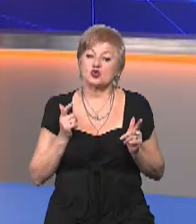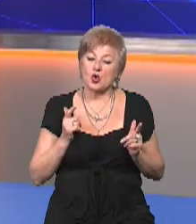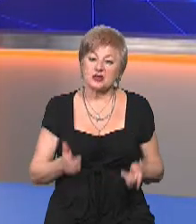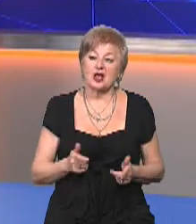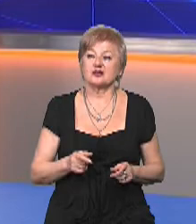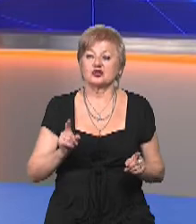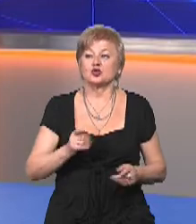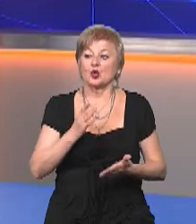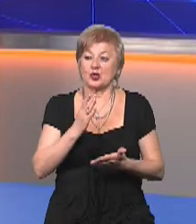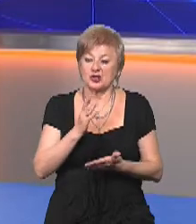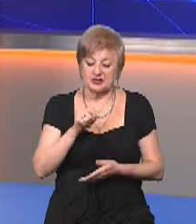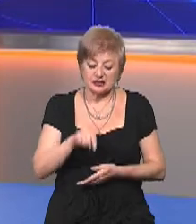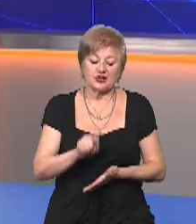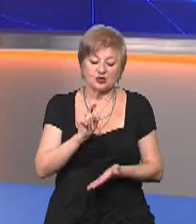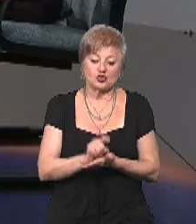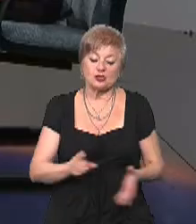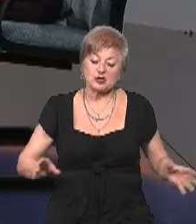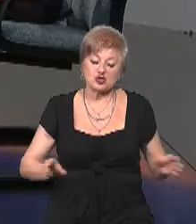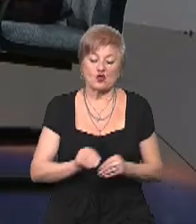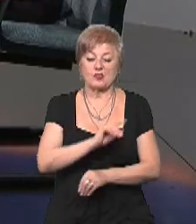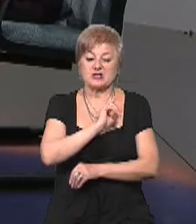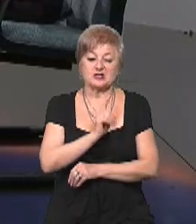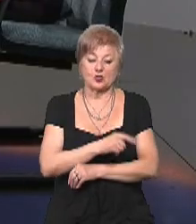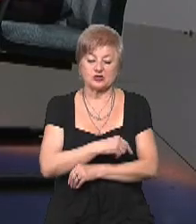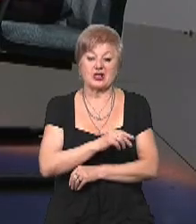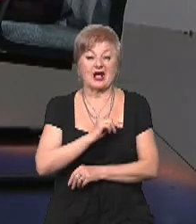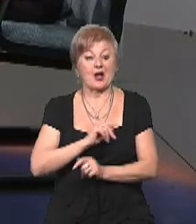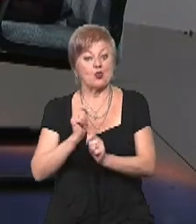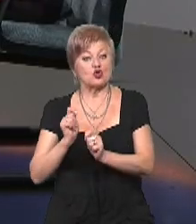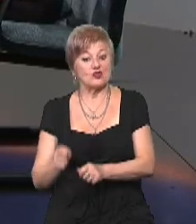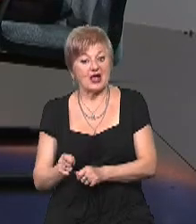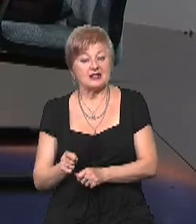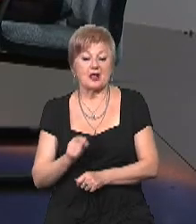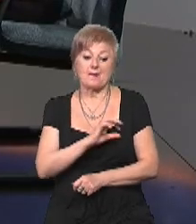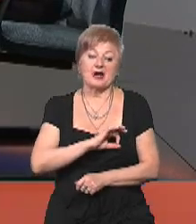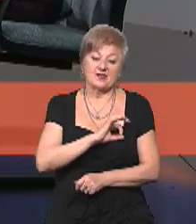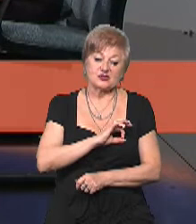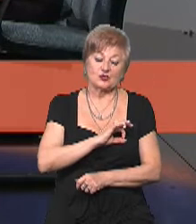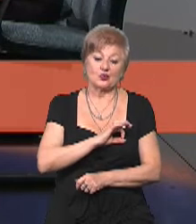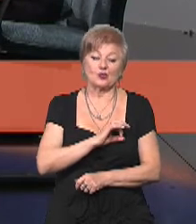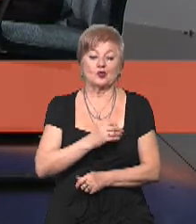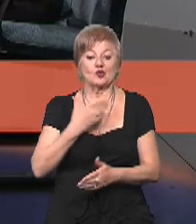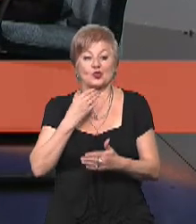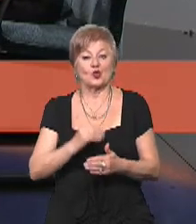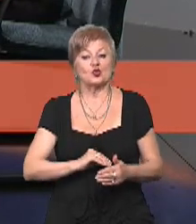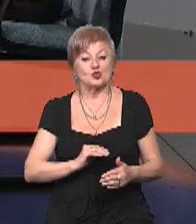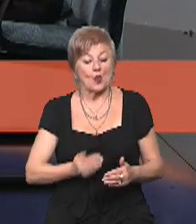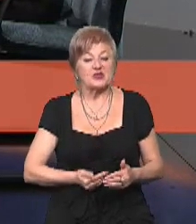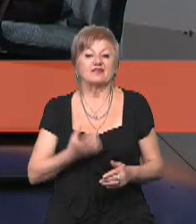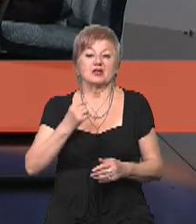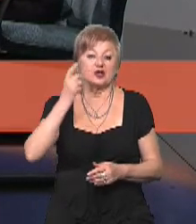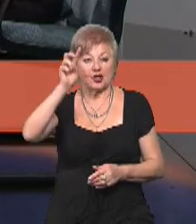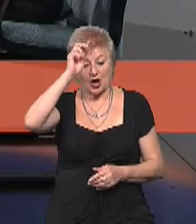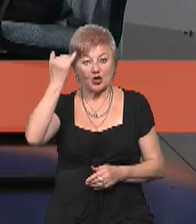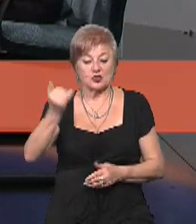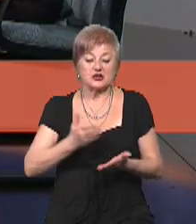что здесь должны быть совместные усилия работодателей, профсоюзов, собственников и государства,